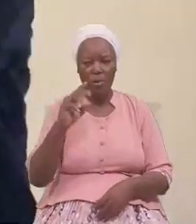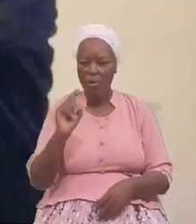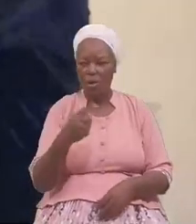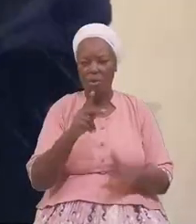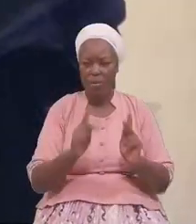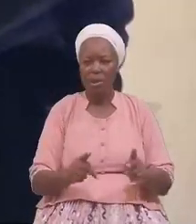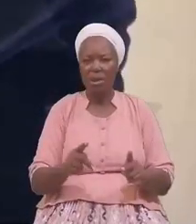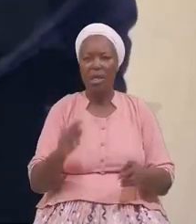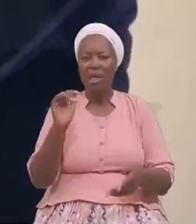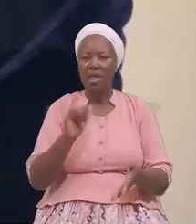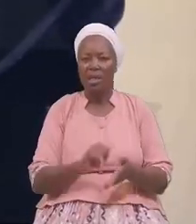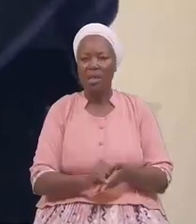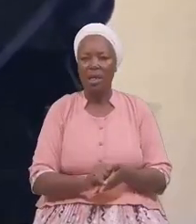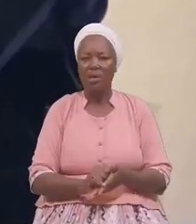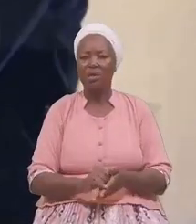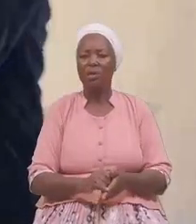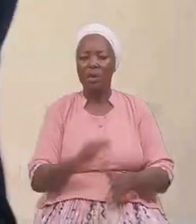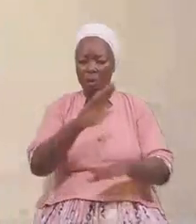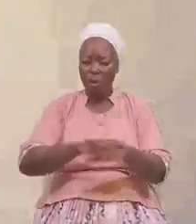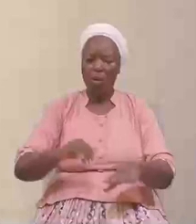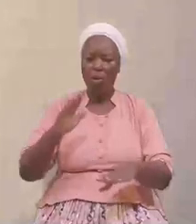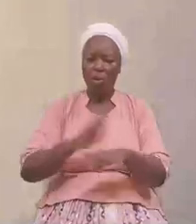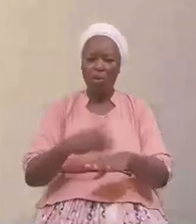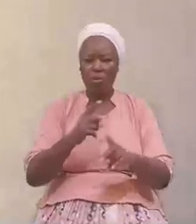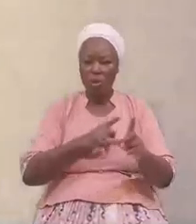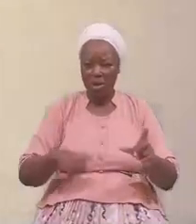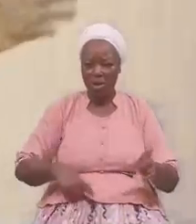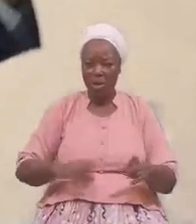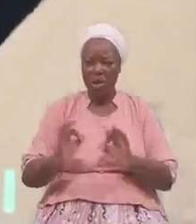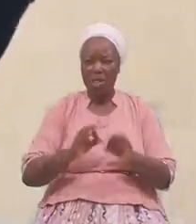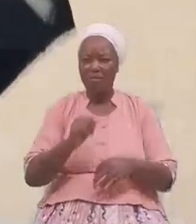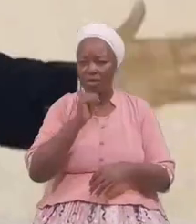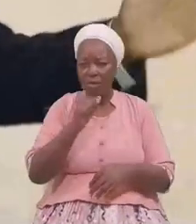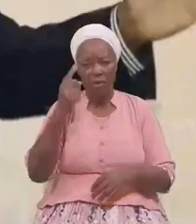a invoqué le Seigneur. N'eût été cet homme,